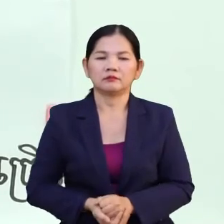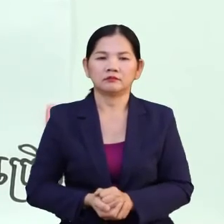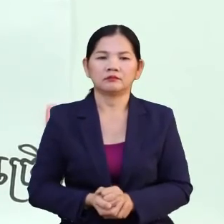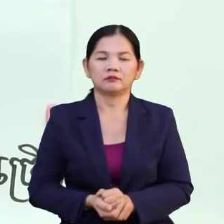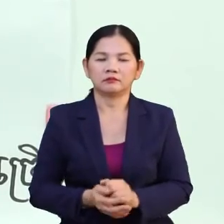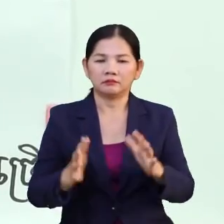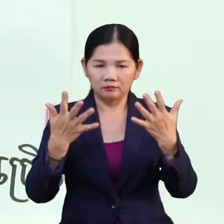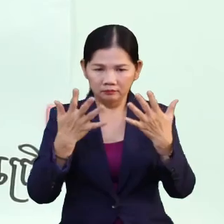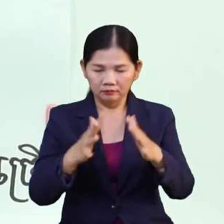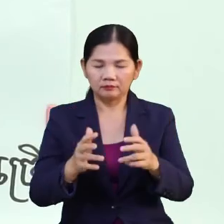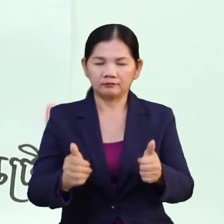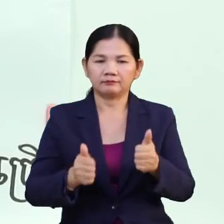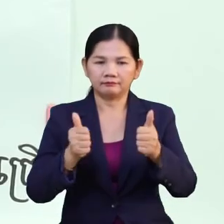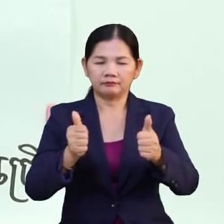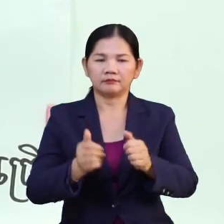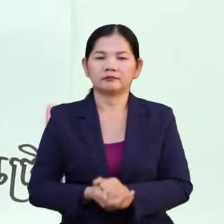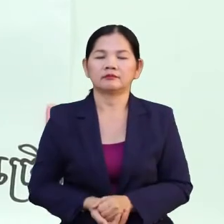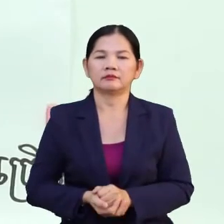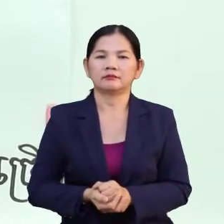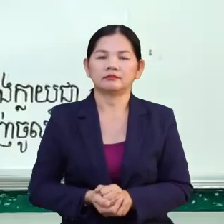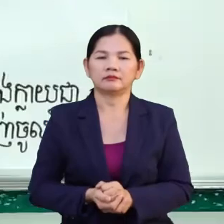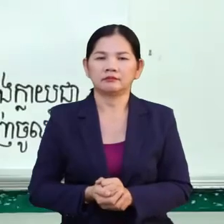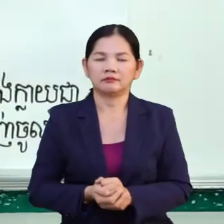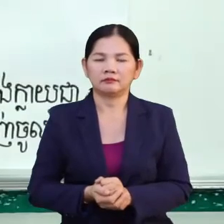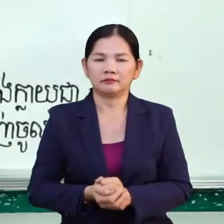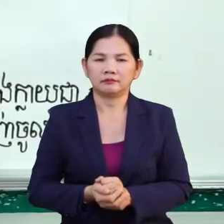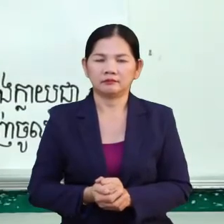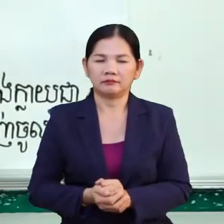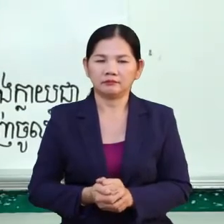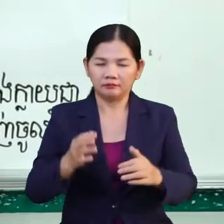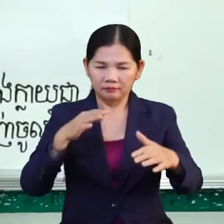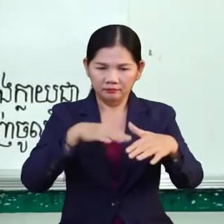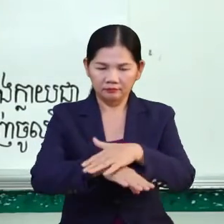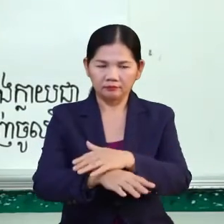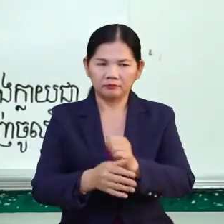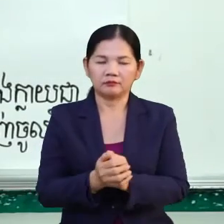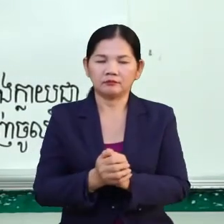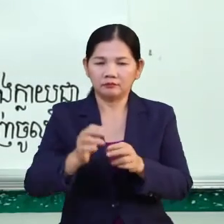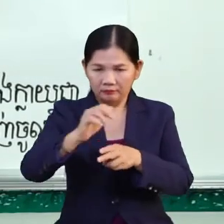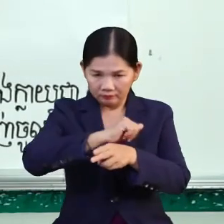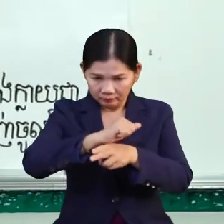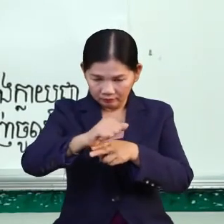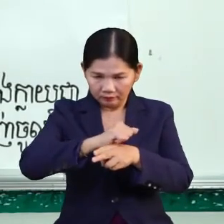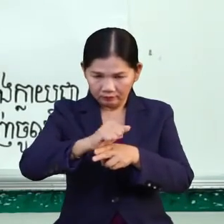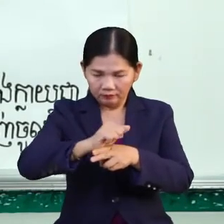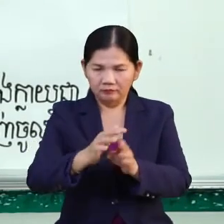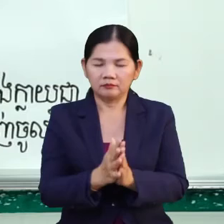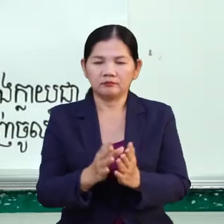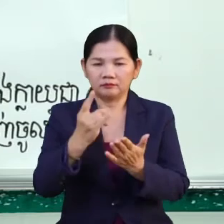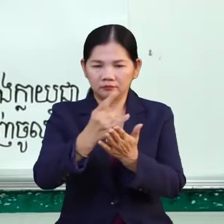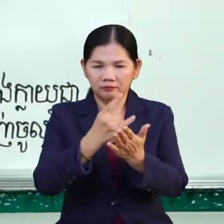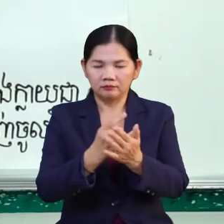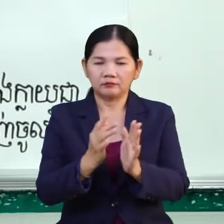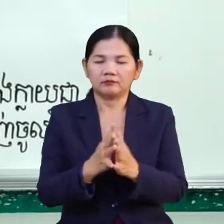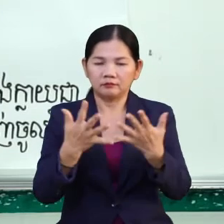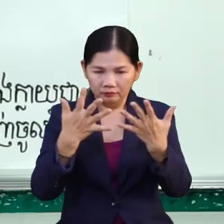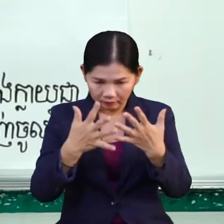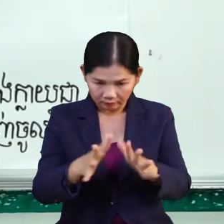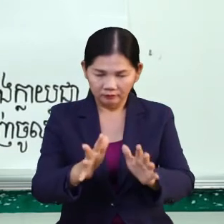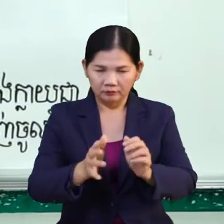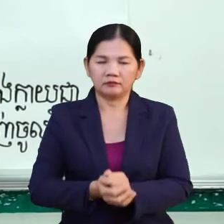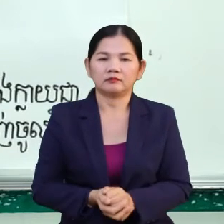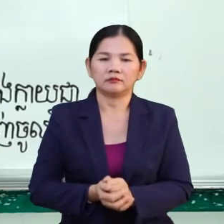អស់ហើយល្អណាស់អញ្ចឹងមុននេះគឺកូនបានចាចូលរួមចាធ្វើលំហាត់នៃមេរៀនរបស់យើងគឺរួចរាល់ទាំងអស់គ្